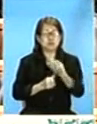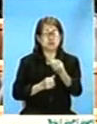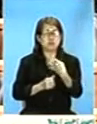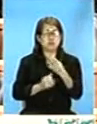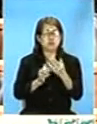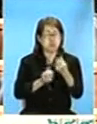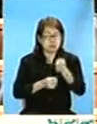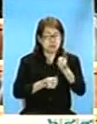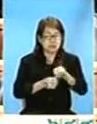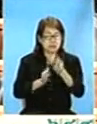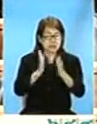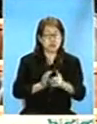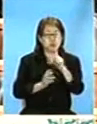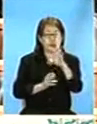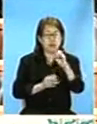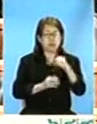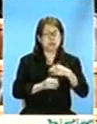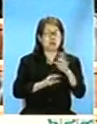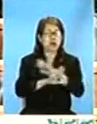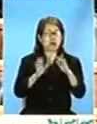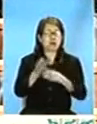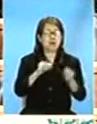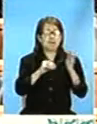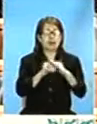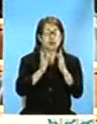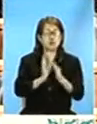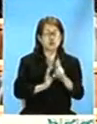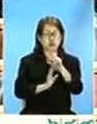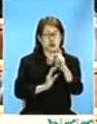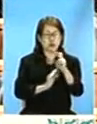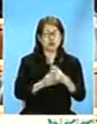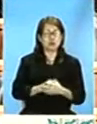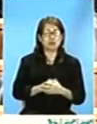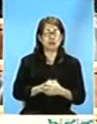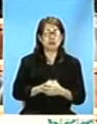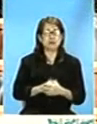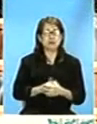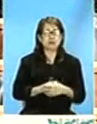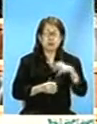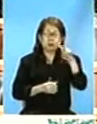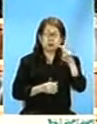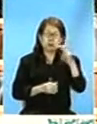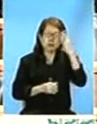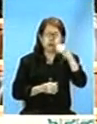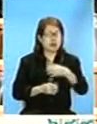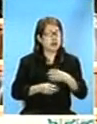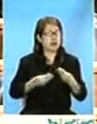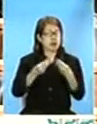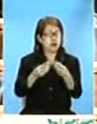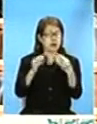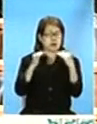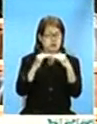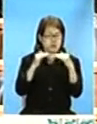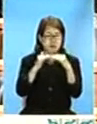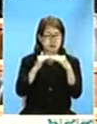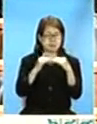านเป็นจำนวน200ท่านทั้งนี้เพื่อความเป็นธรรมนะครับเพื่อให้เกิดความ